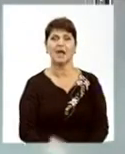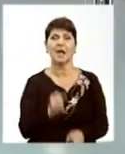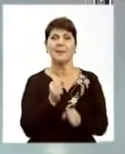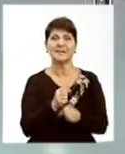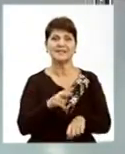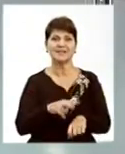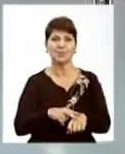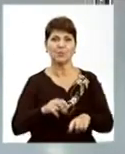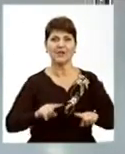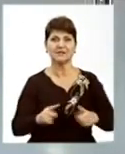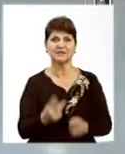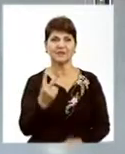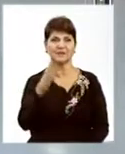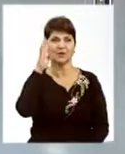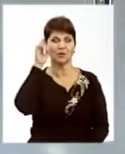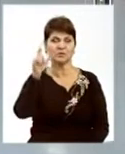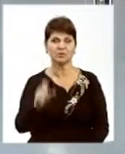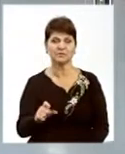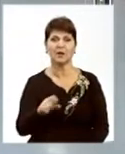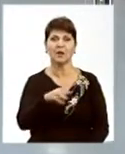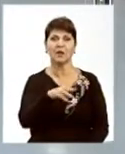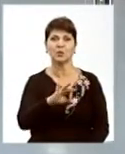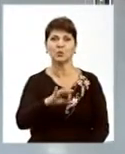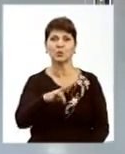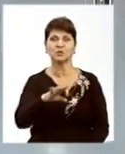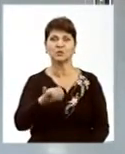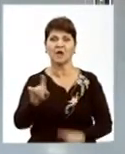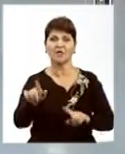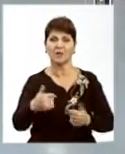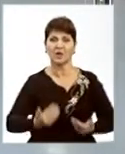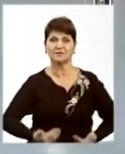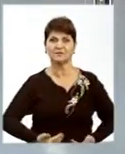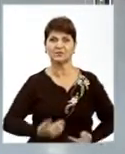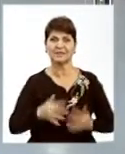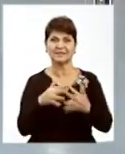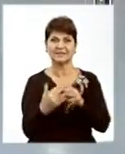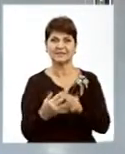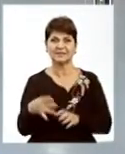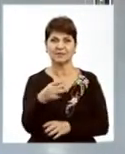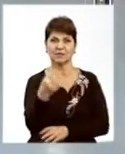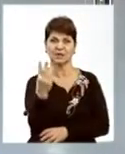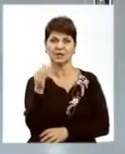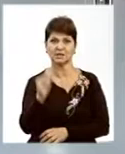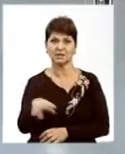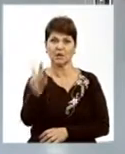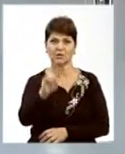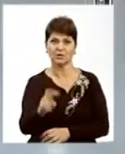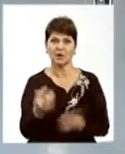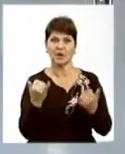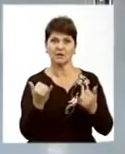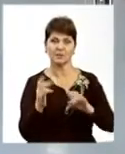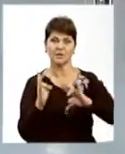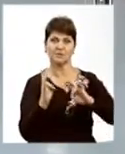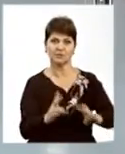Працівники поліції затримали двох чоловіків із Тольчина. Ті вимагали у жителя одного з сіл району 3 тисячі доларів. Тепер їм